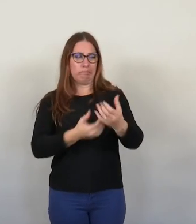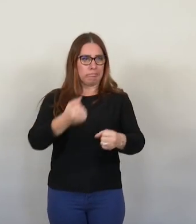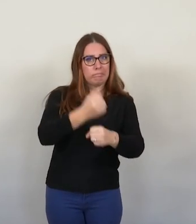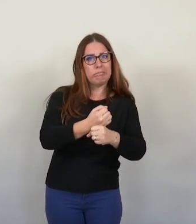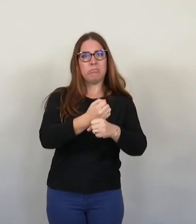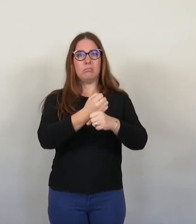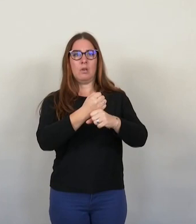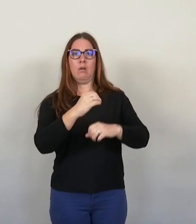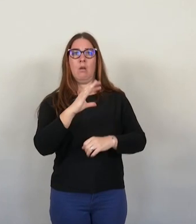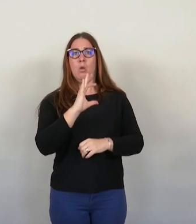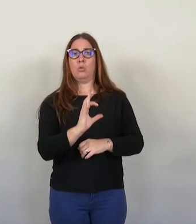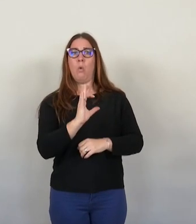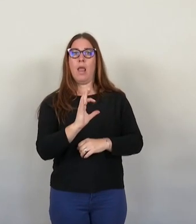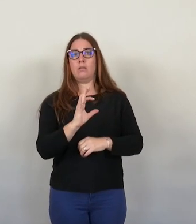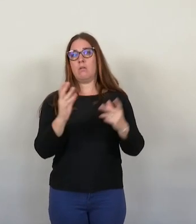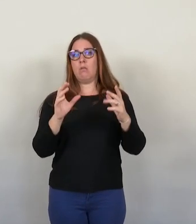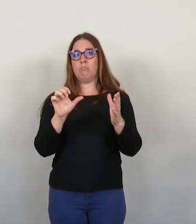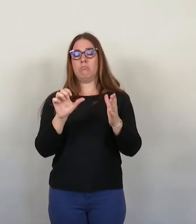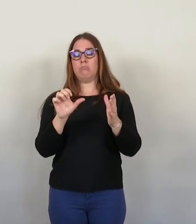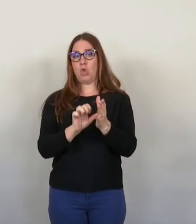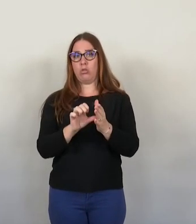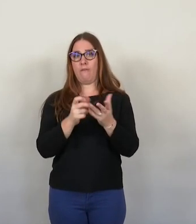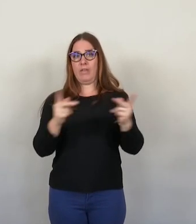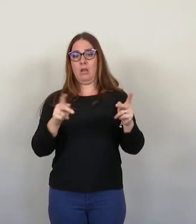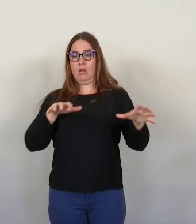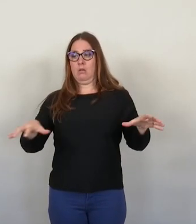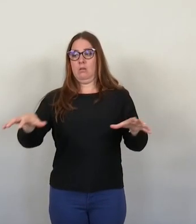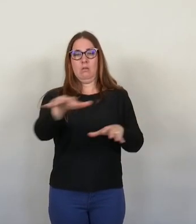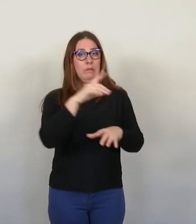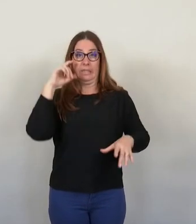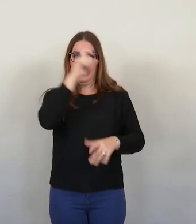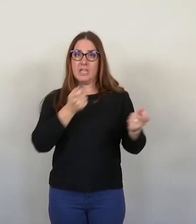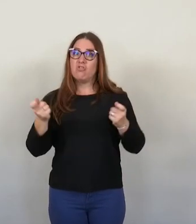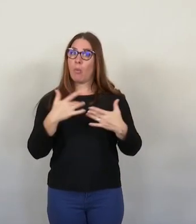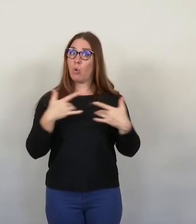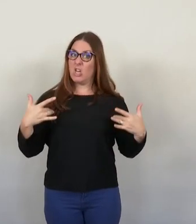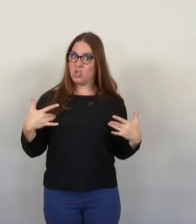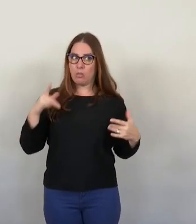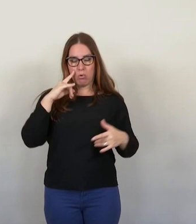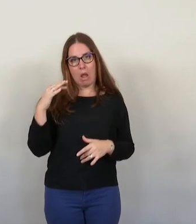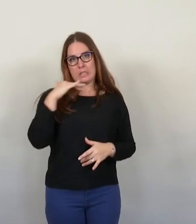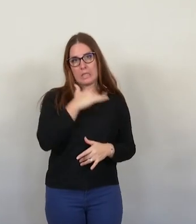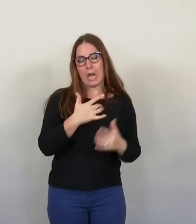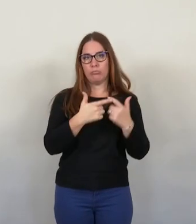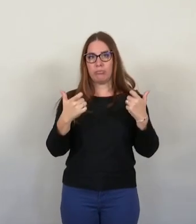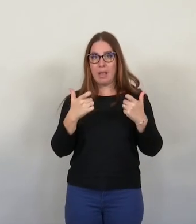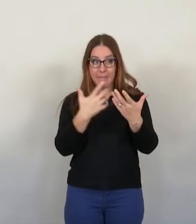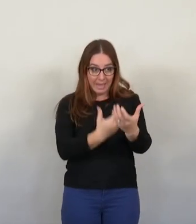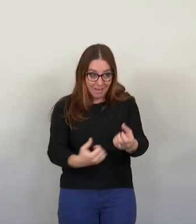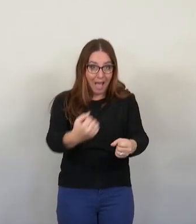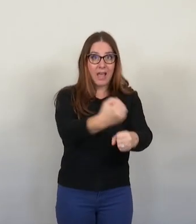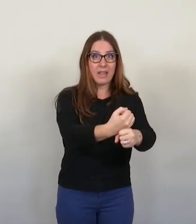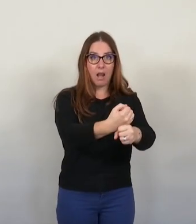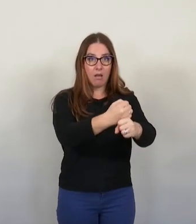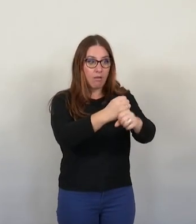tenir des toilettes dans dans l'hypercentre tenir en matière de d'hygiène mais juste à installer parce